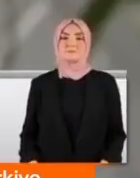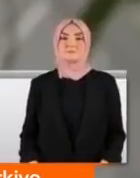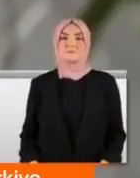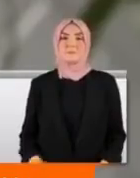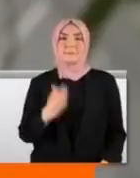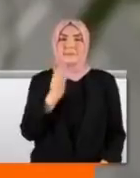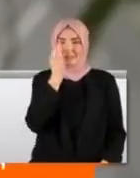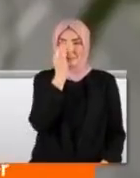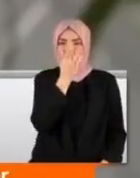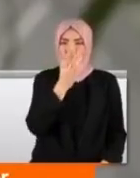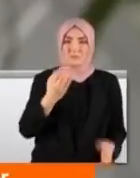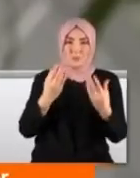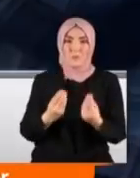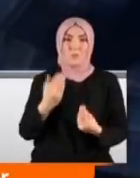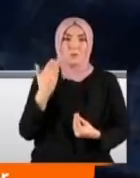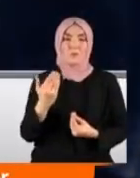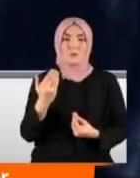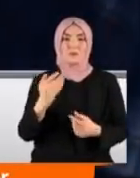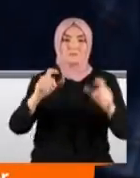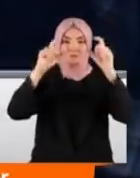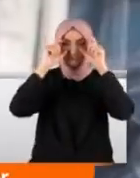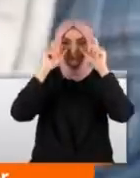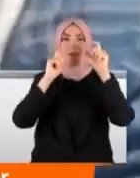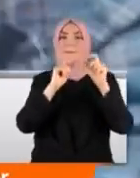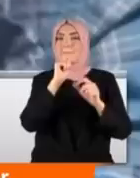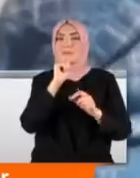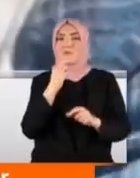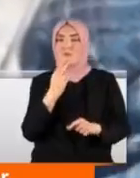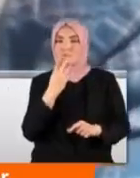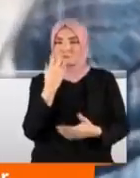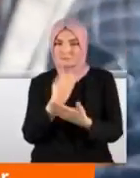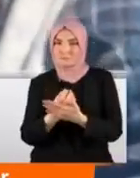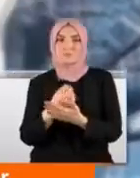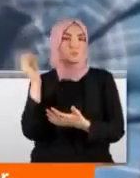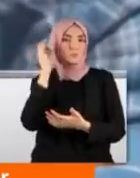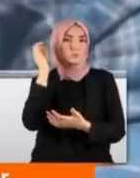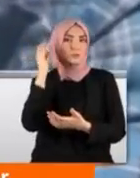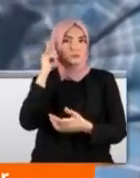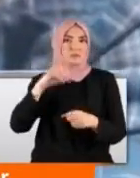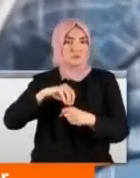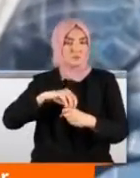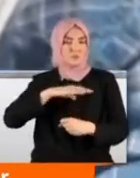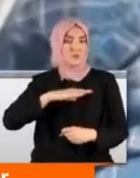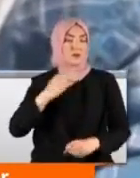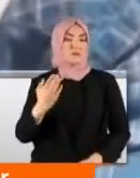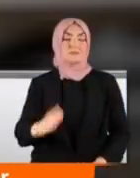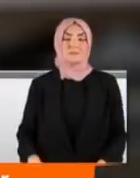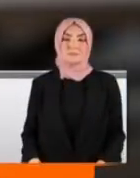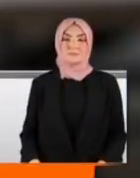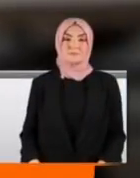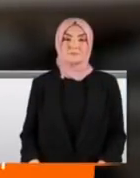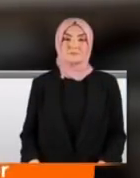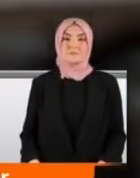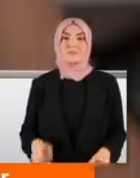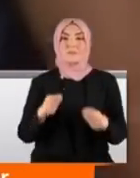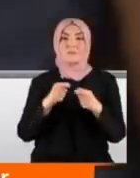En basit olanları dahili mikrofon ve kulaklıkla donatılmış modeller. What time is it right now? It's 12:30 a.m.